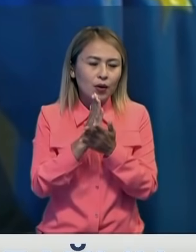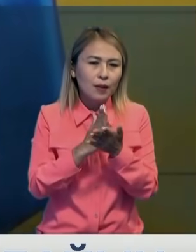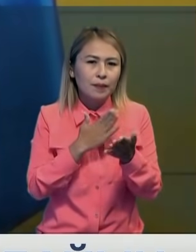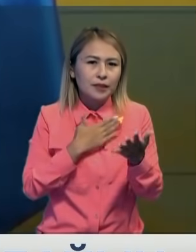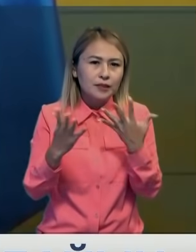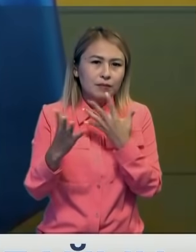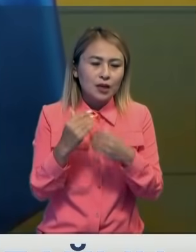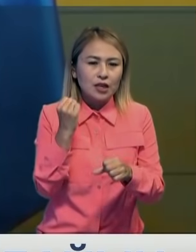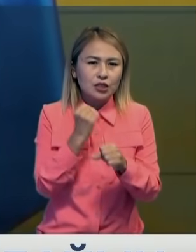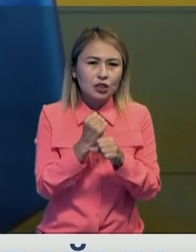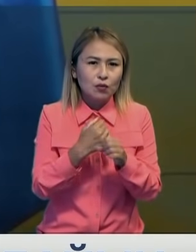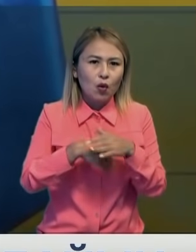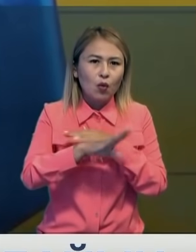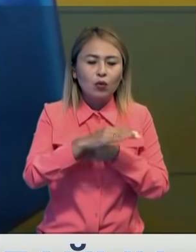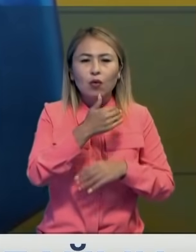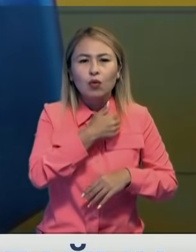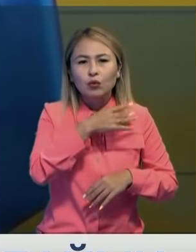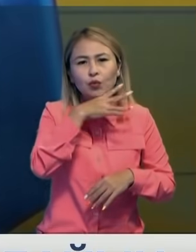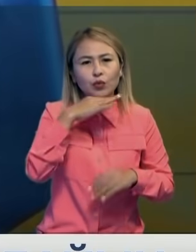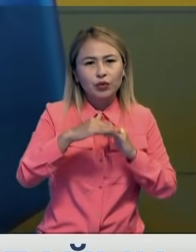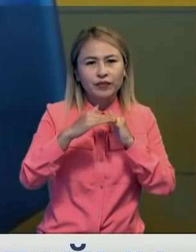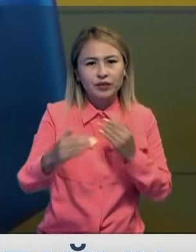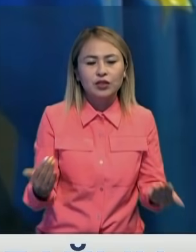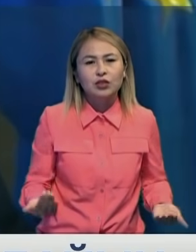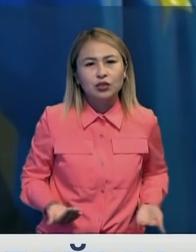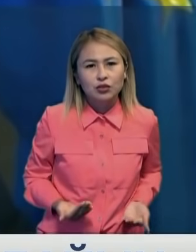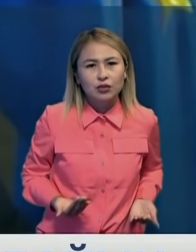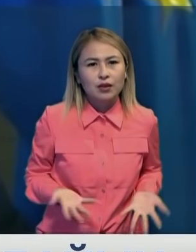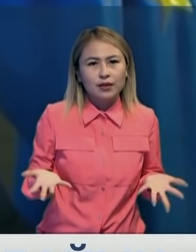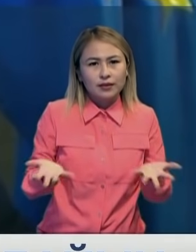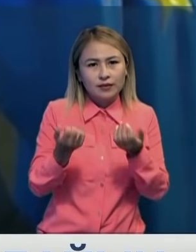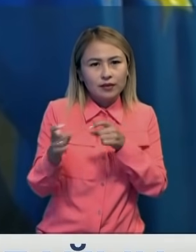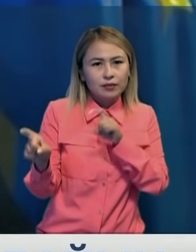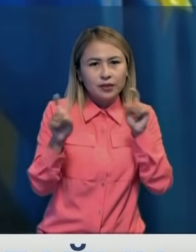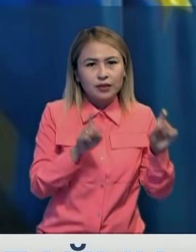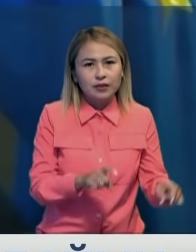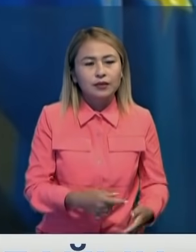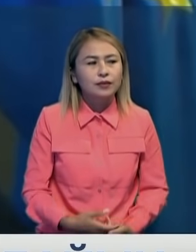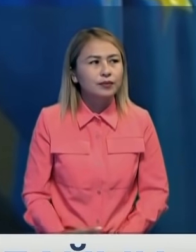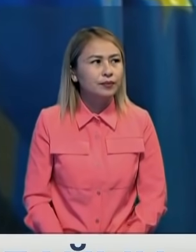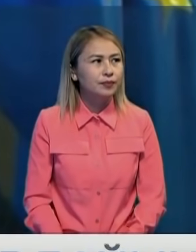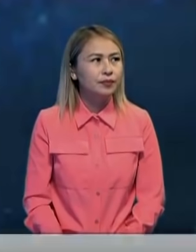бірге жұмыс істеген елден кеткісі келетін жергілікті азаматтарды аман есен көшіріп алу.